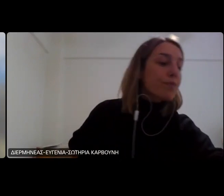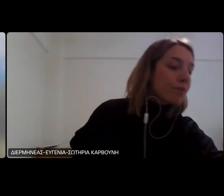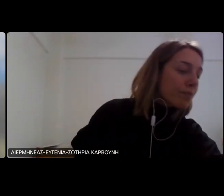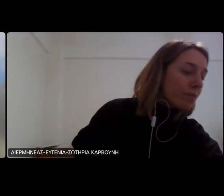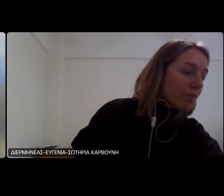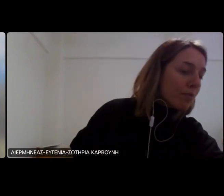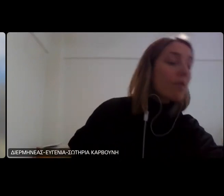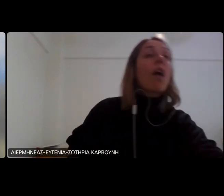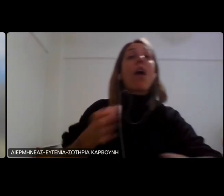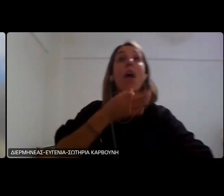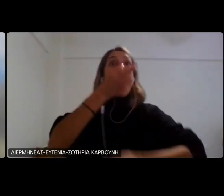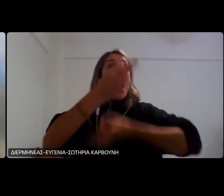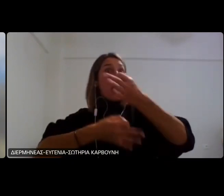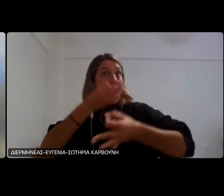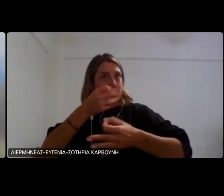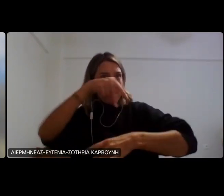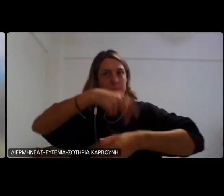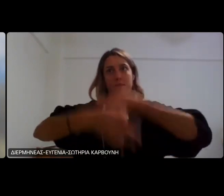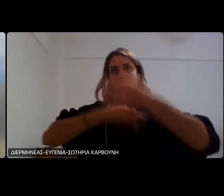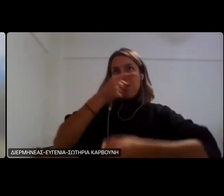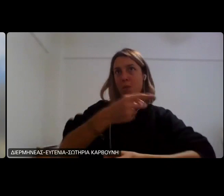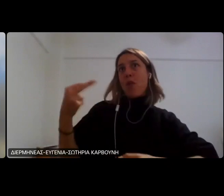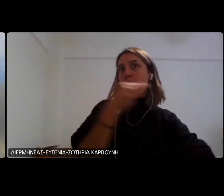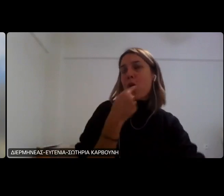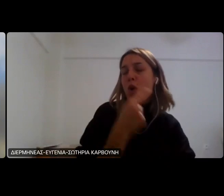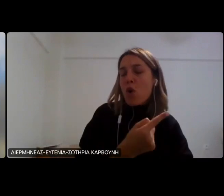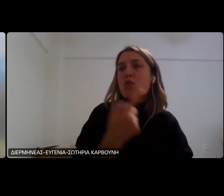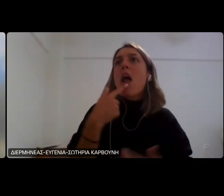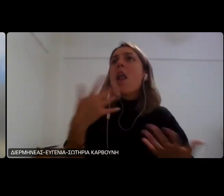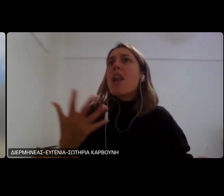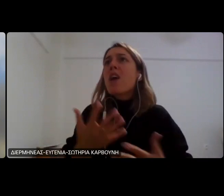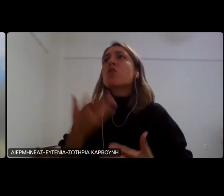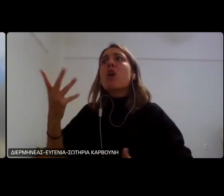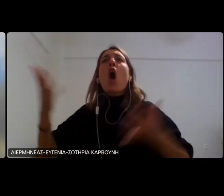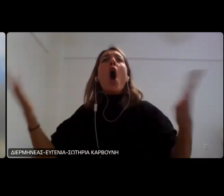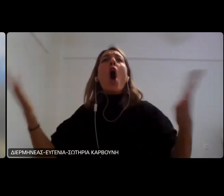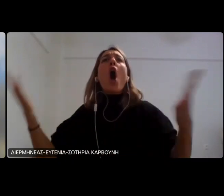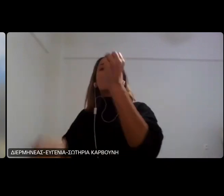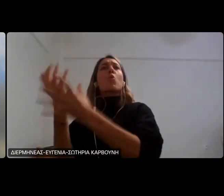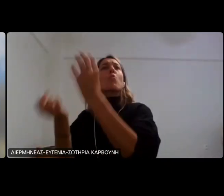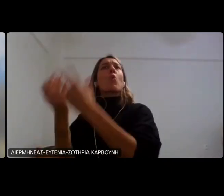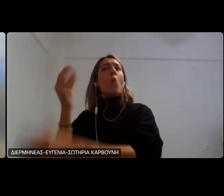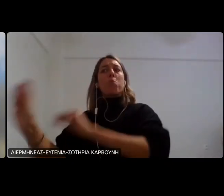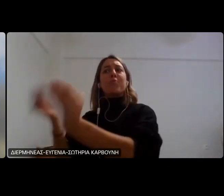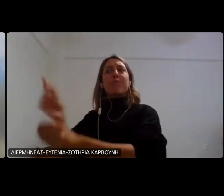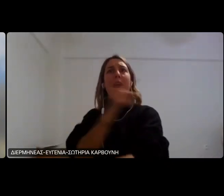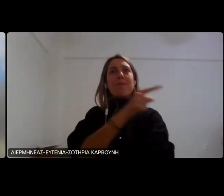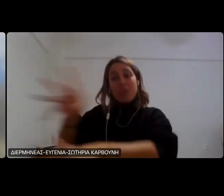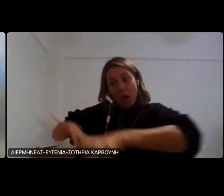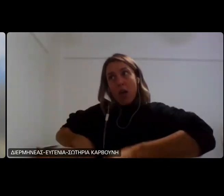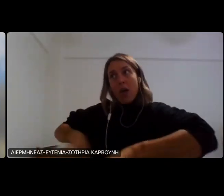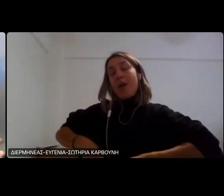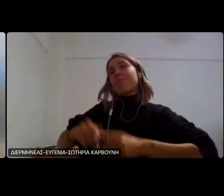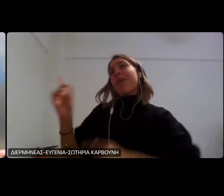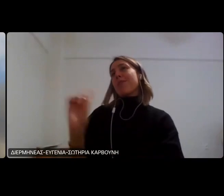είπε ότι δεν θα πρέπει να ταυτιζόμαστε με τις τάσεις των καιρών, και υπονόησε μέσως